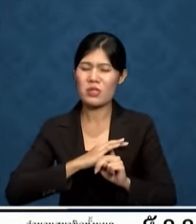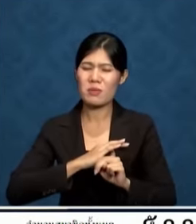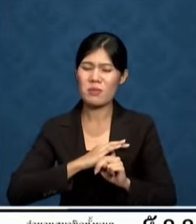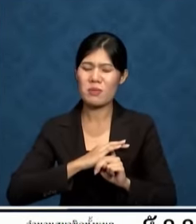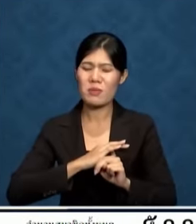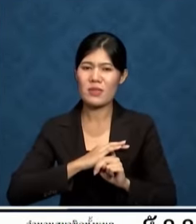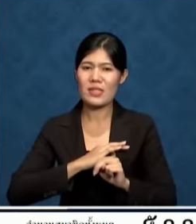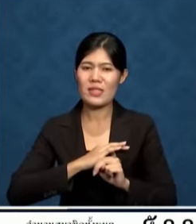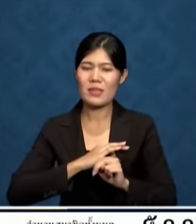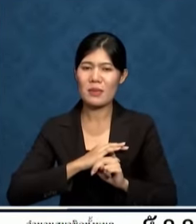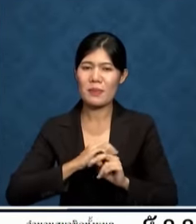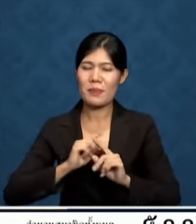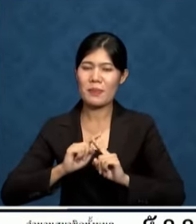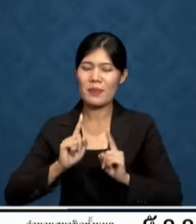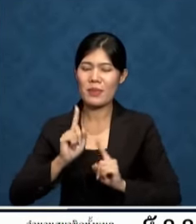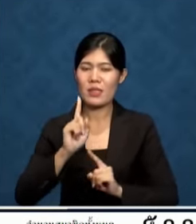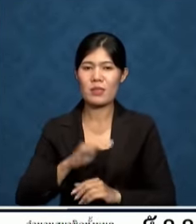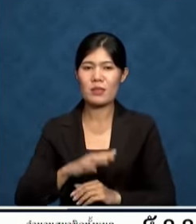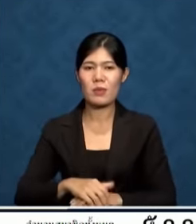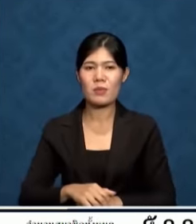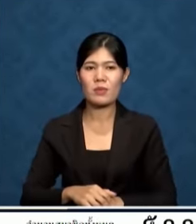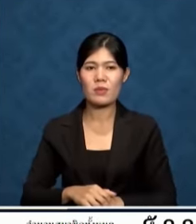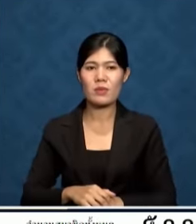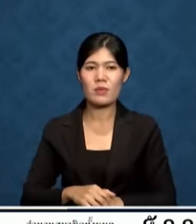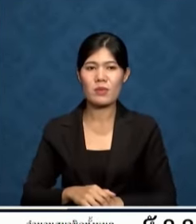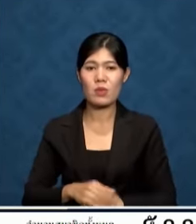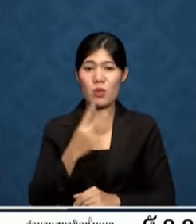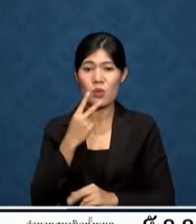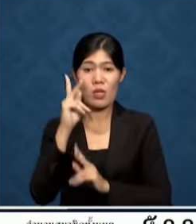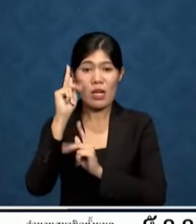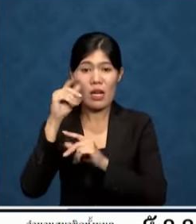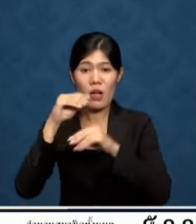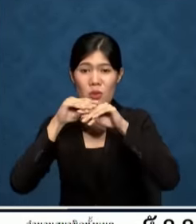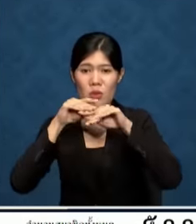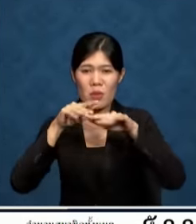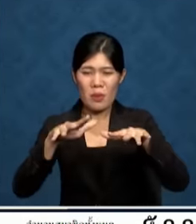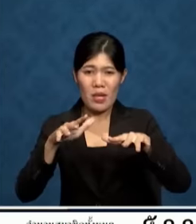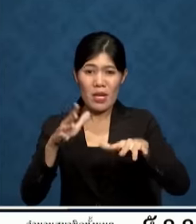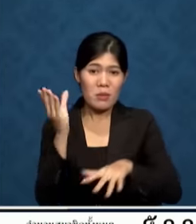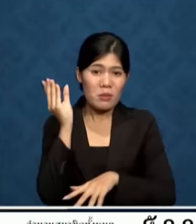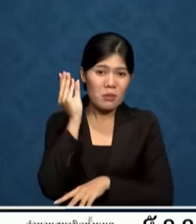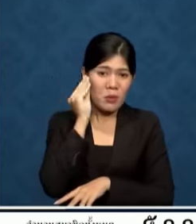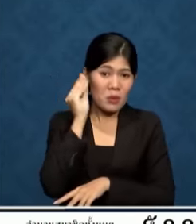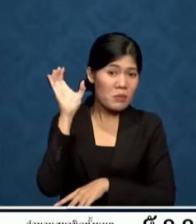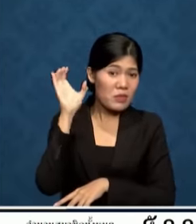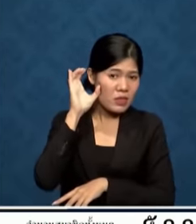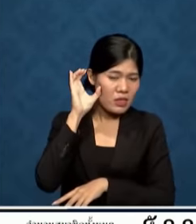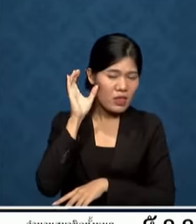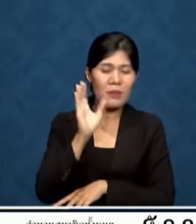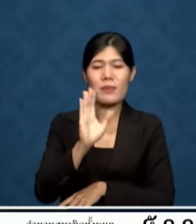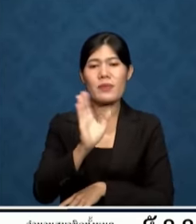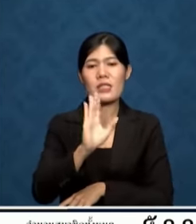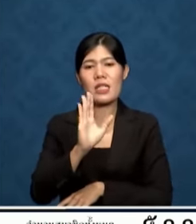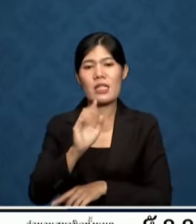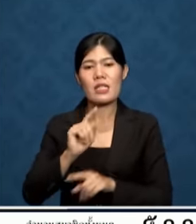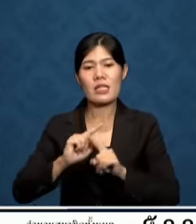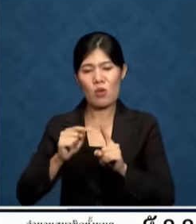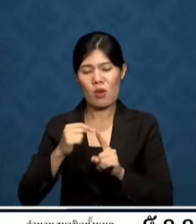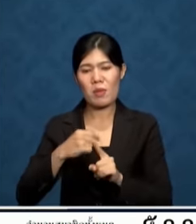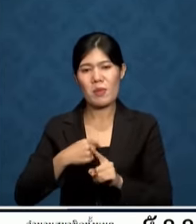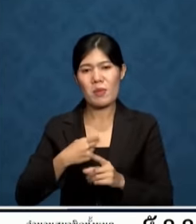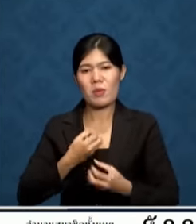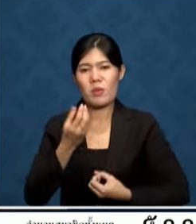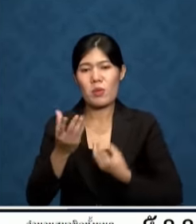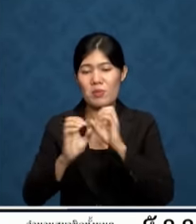เสมอไปแต่อย่างน้อยมันสะท้อนกระจกบานหนึ่งว่าตลอดหลายเดือนที่ผ่านมาใช้เงินไปแล้วจำนวน